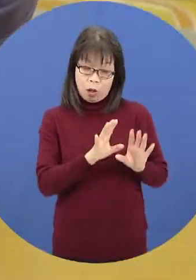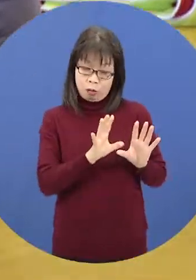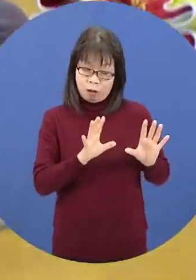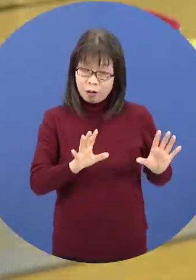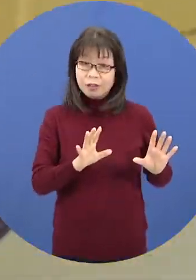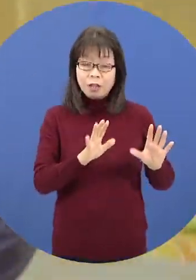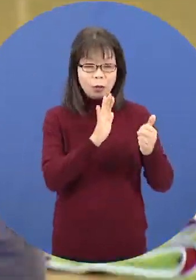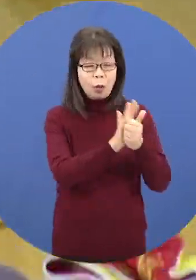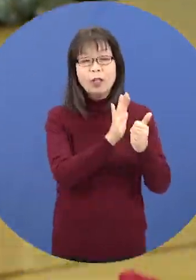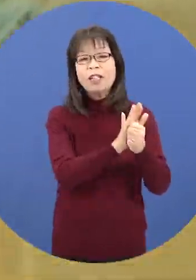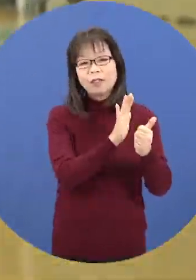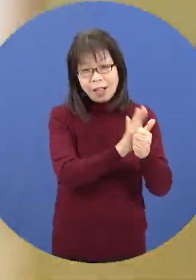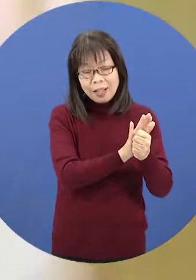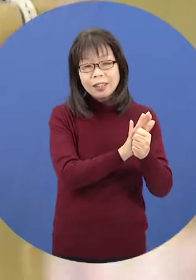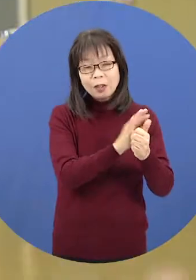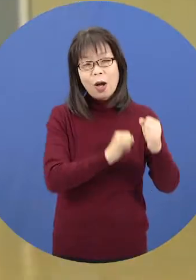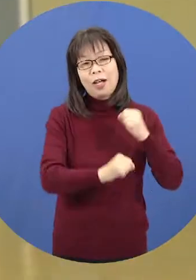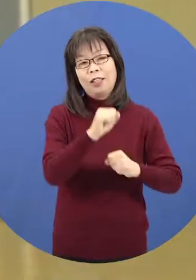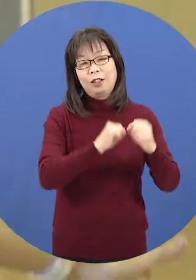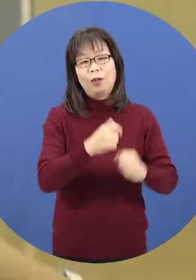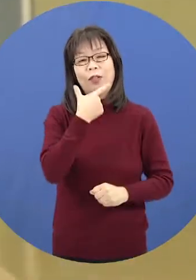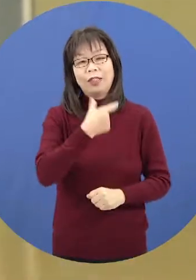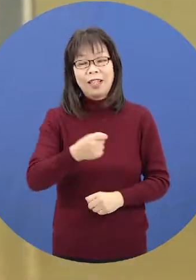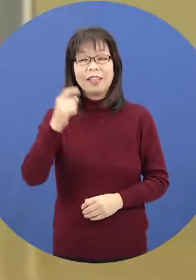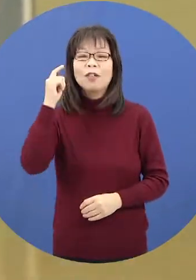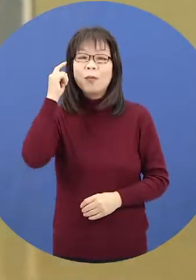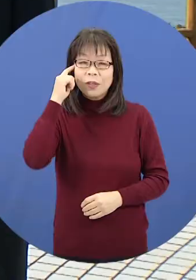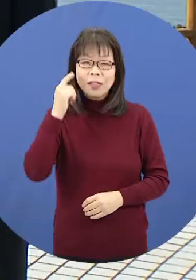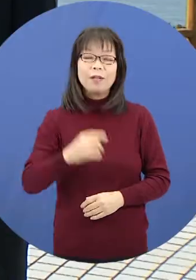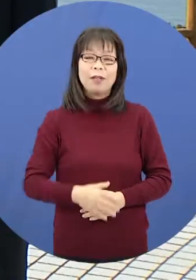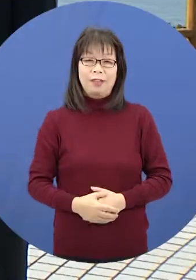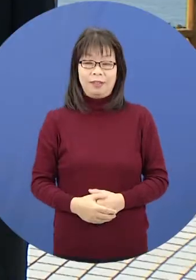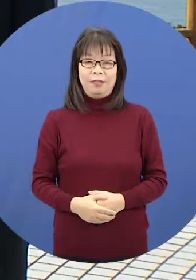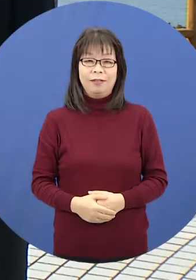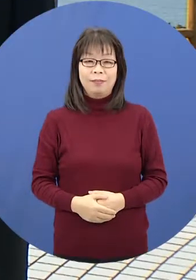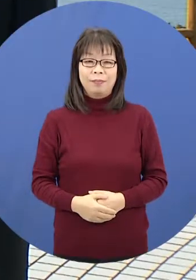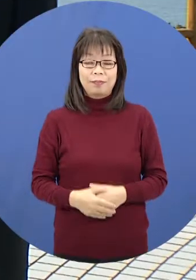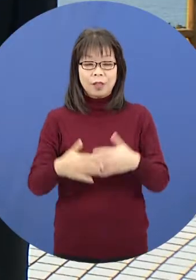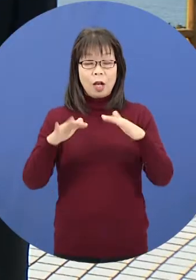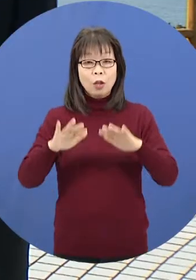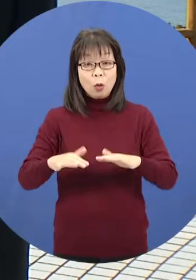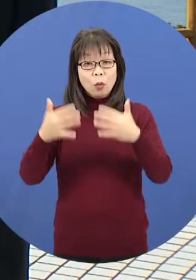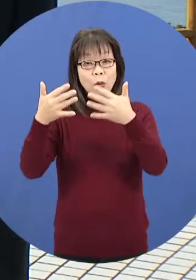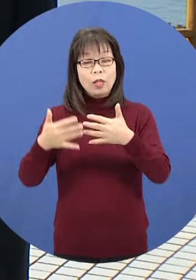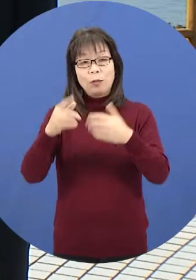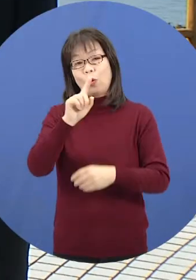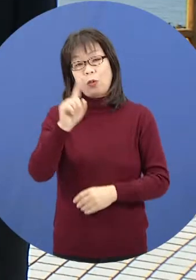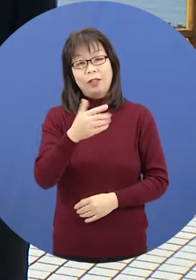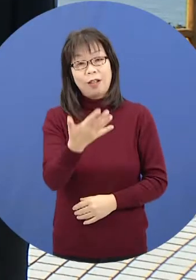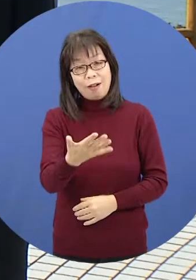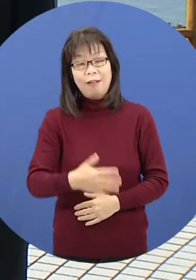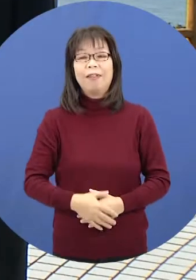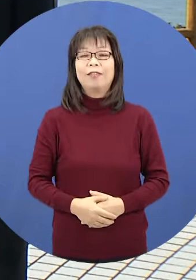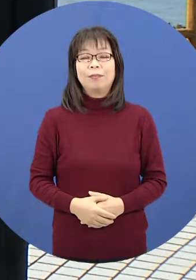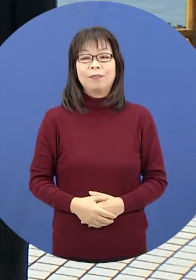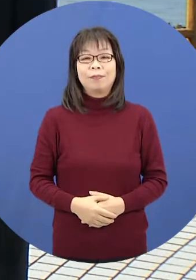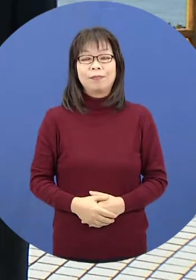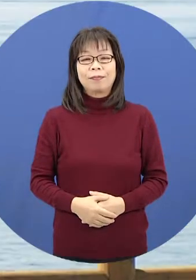タルヘルスのケアなんかもやっていきたいなというふうに思っています。 今回のキラッと佐世保はいかがでし